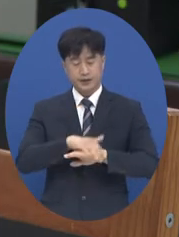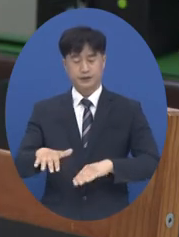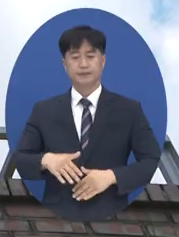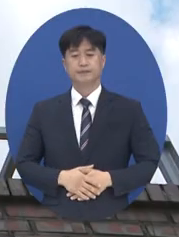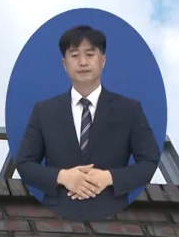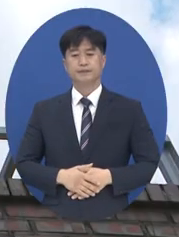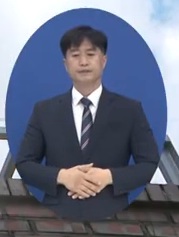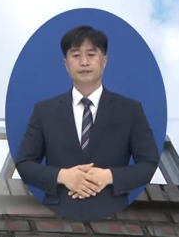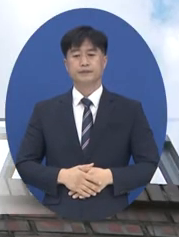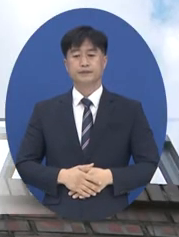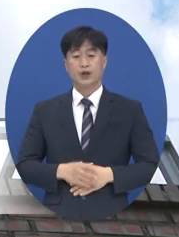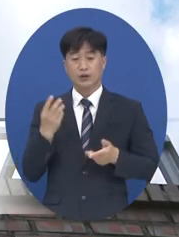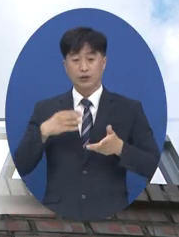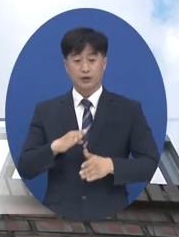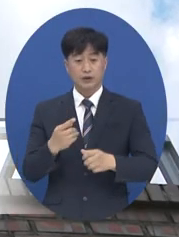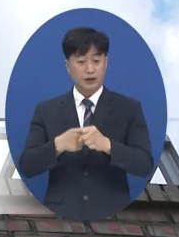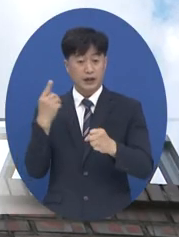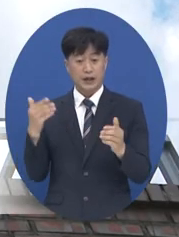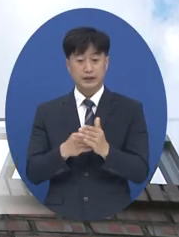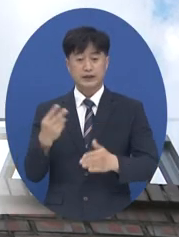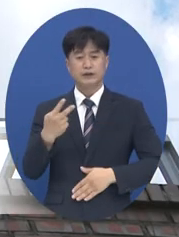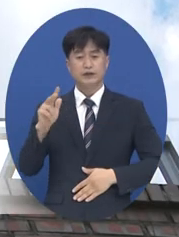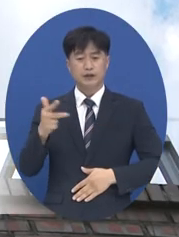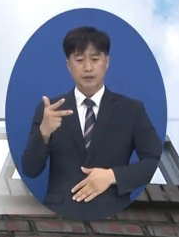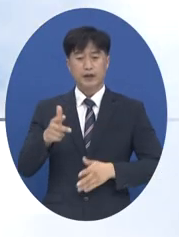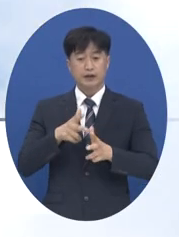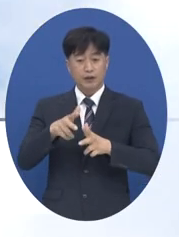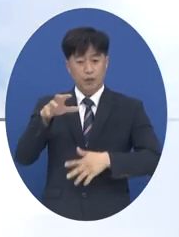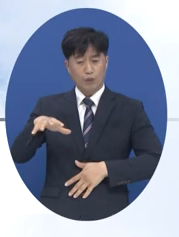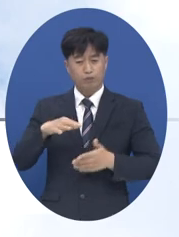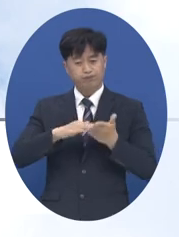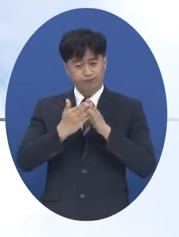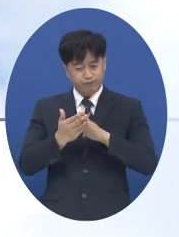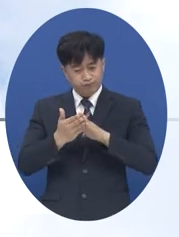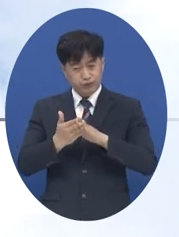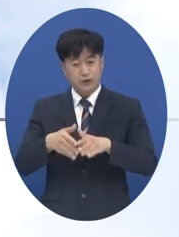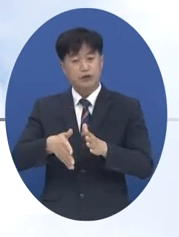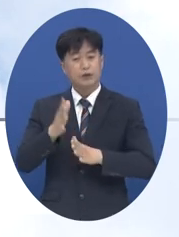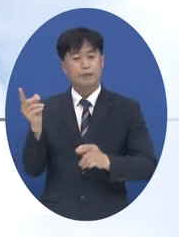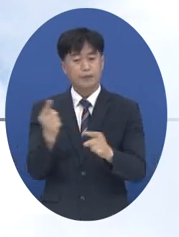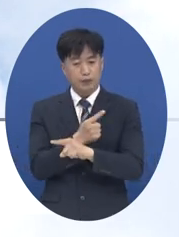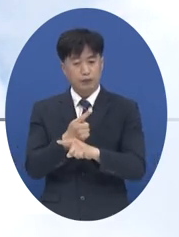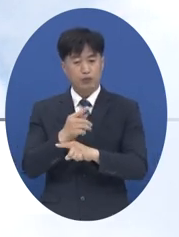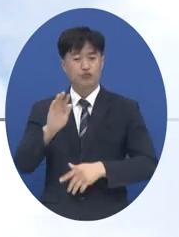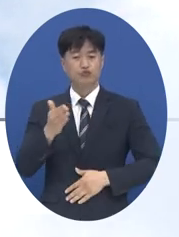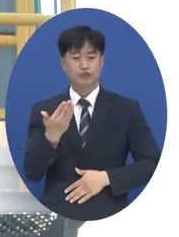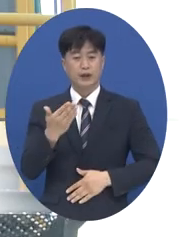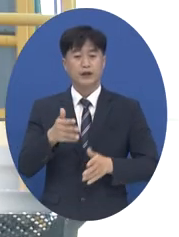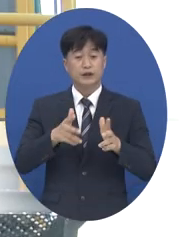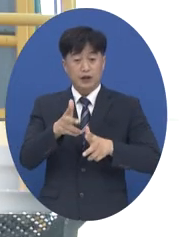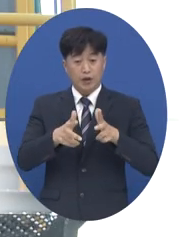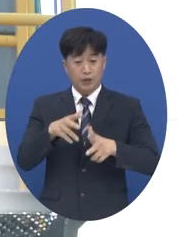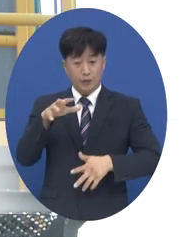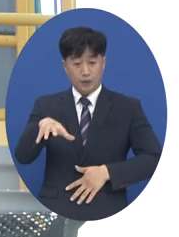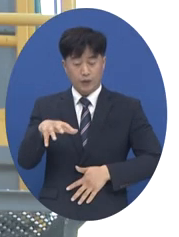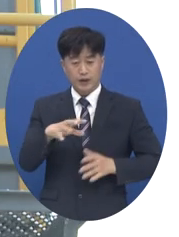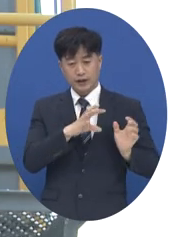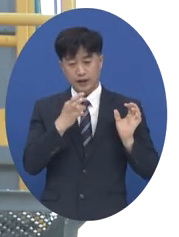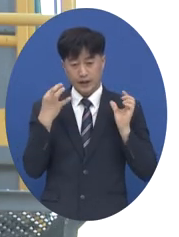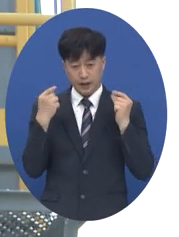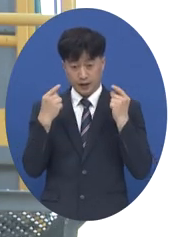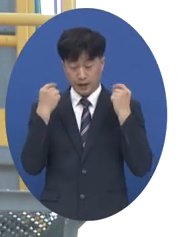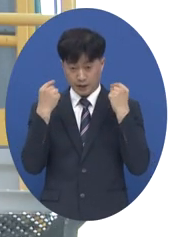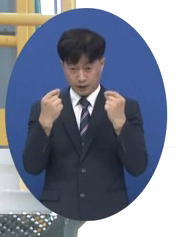할 예정이 되었습니다. 경기도는 지난해까지 2,700여 개 사업장의 노후 시설을 교체하고 900여 개 사업장의 시설을 체계적으로